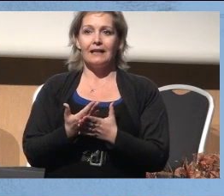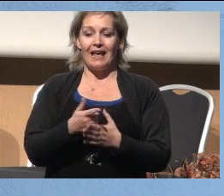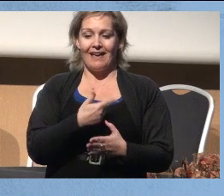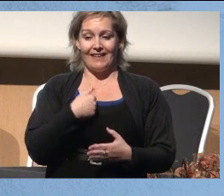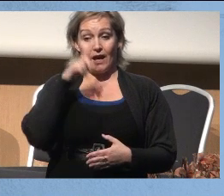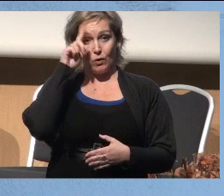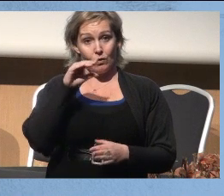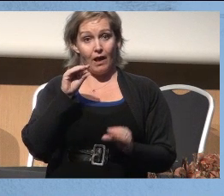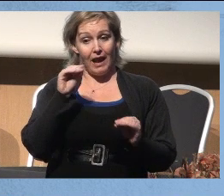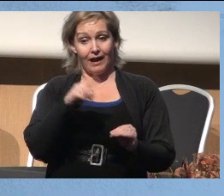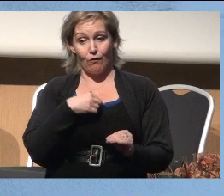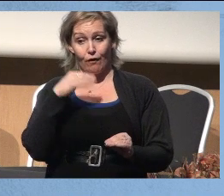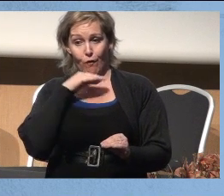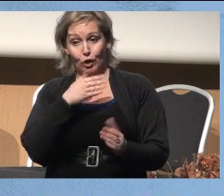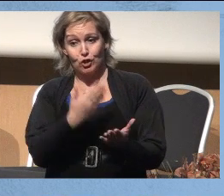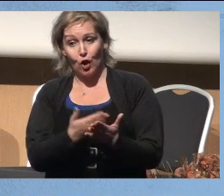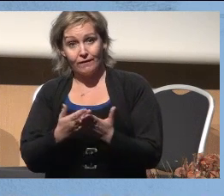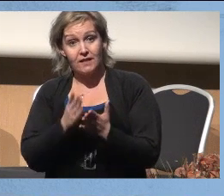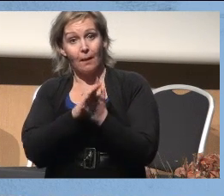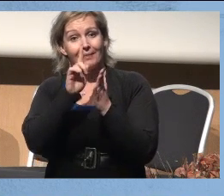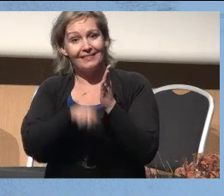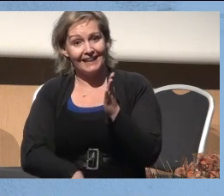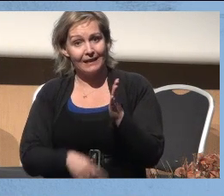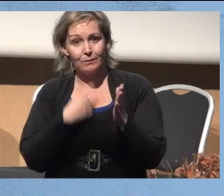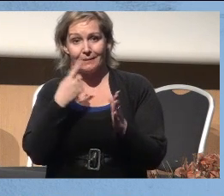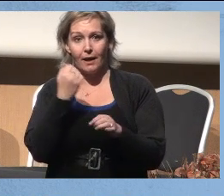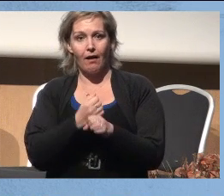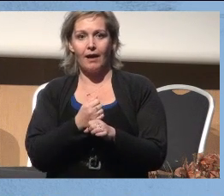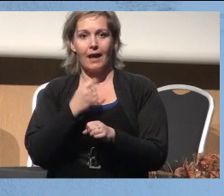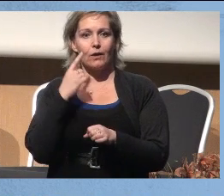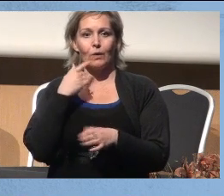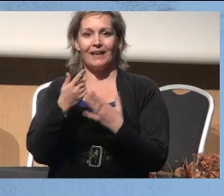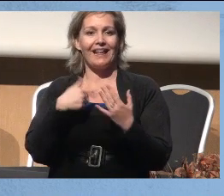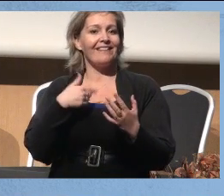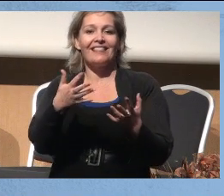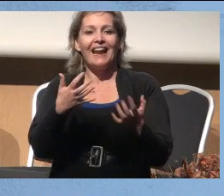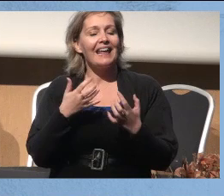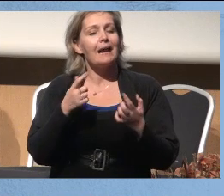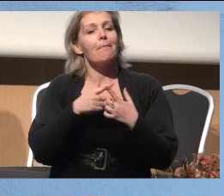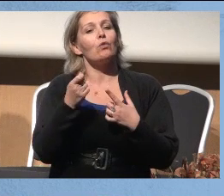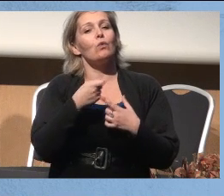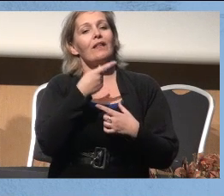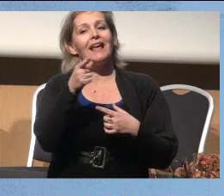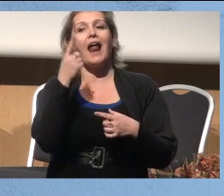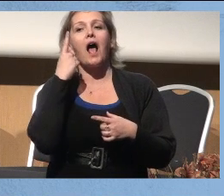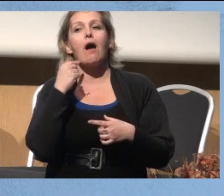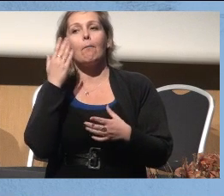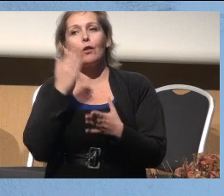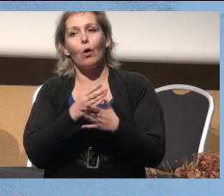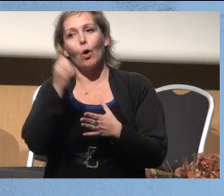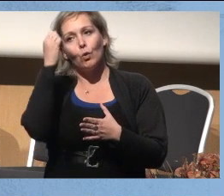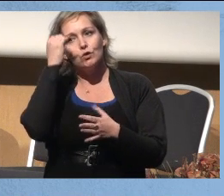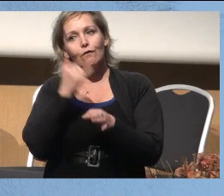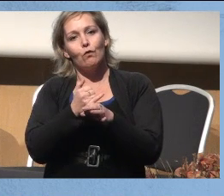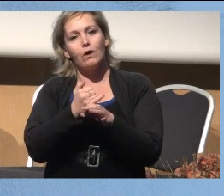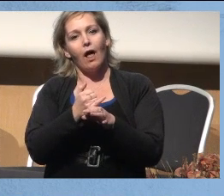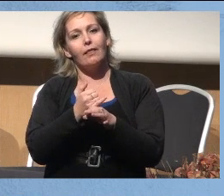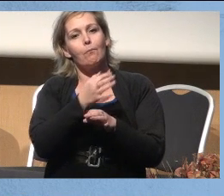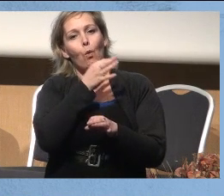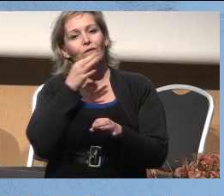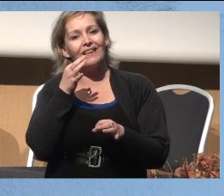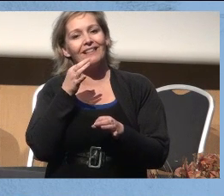Vi kunne lært våre folk service, samtidig som jeg sier med en gang at jeg tror ikke at det er det vi trenger, men noen av dere er gammel nok til å huske hvordan det var å stå på